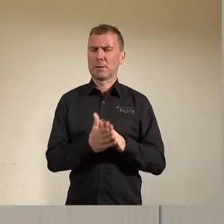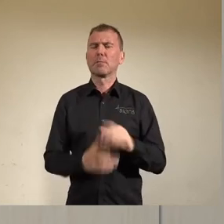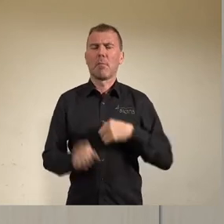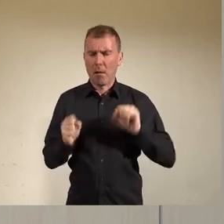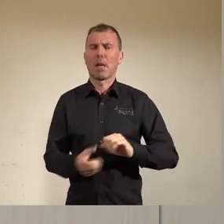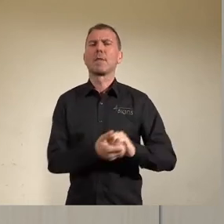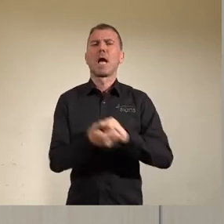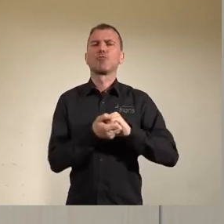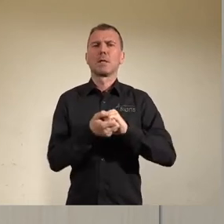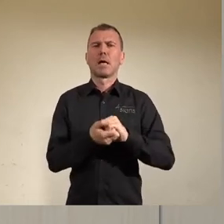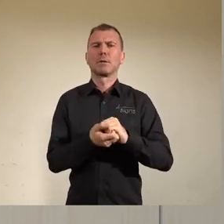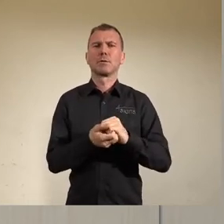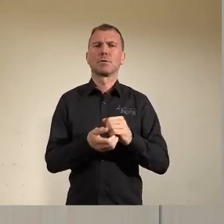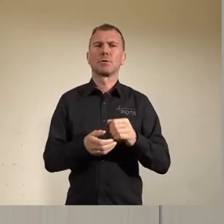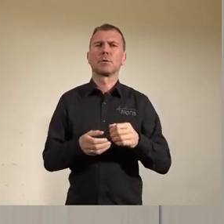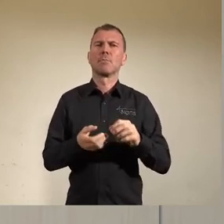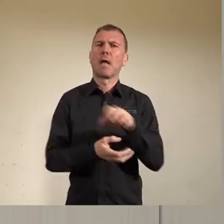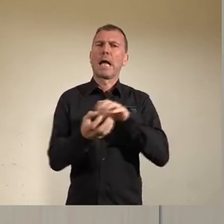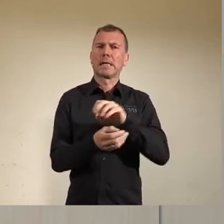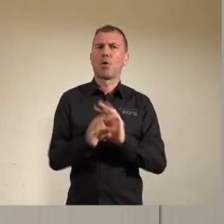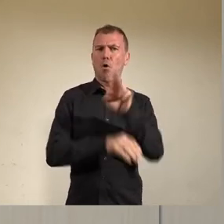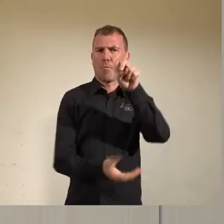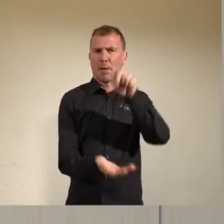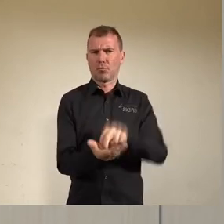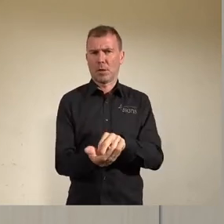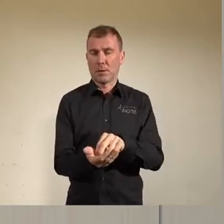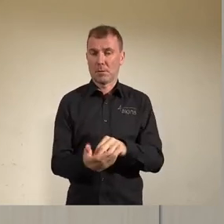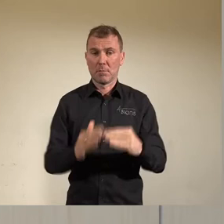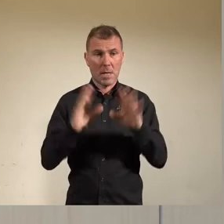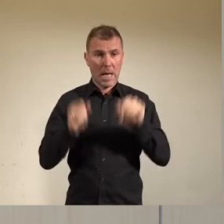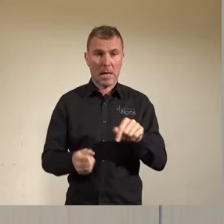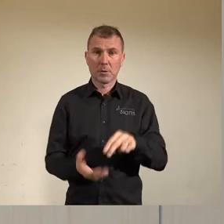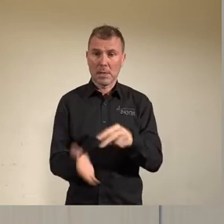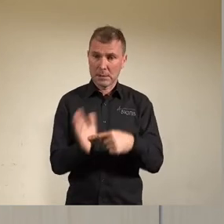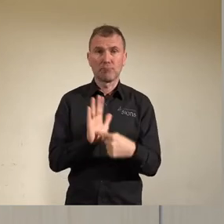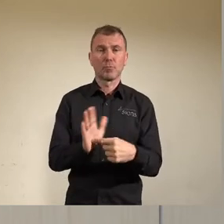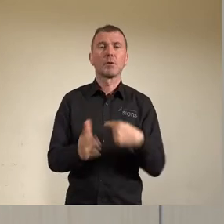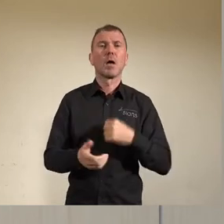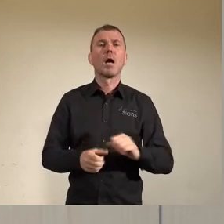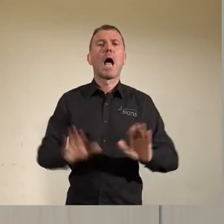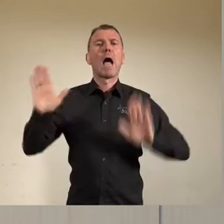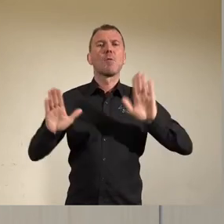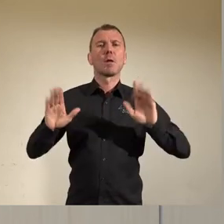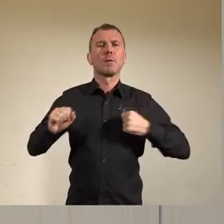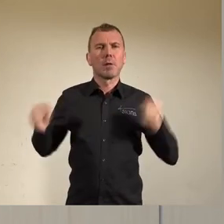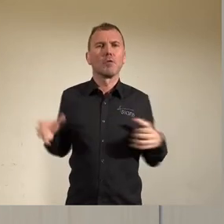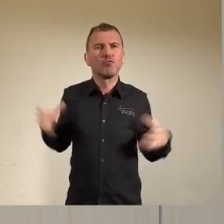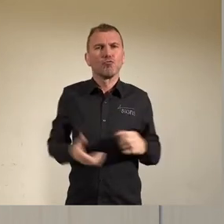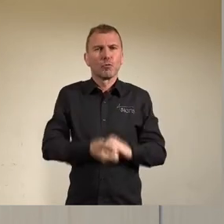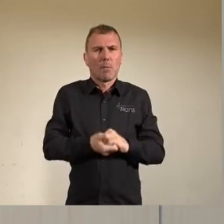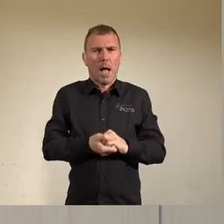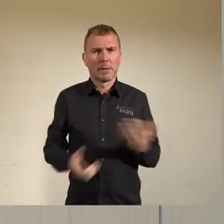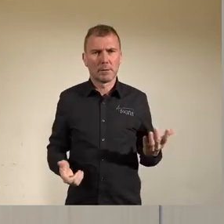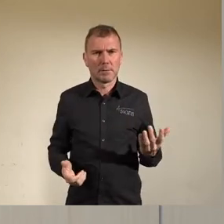der Krise. Denn dieser Haushaltsbeschluss steht zum einen für den Zusammenhalt in unserer Demokratie. Er steht zum zweiten